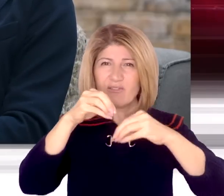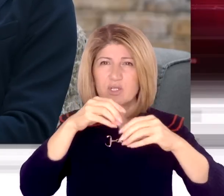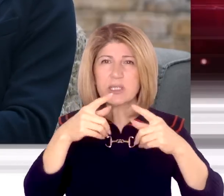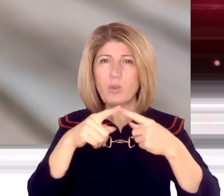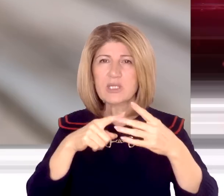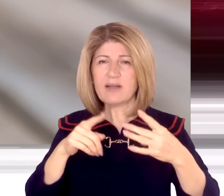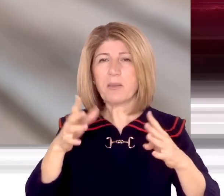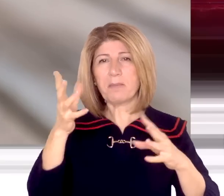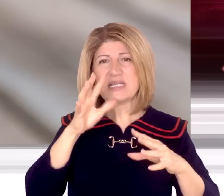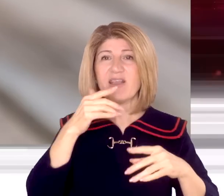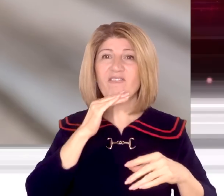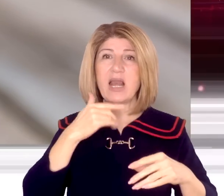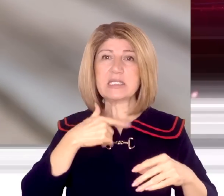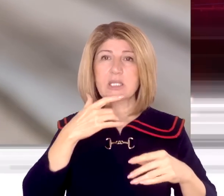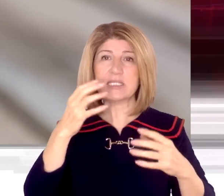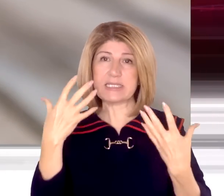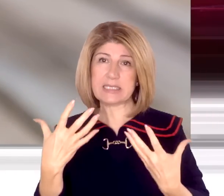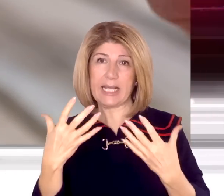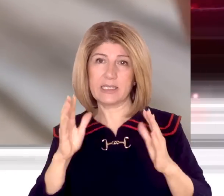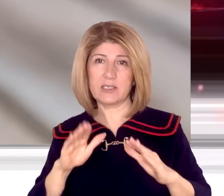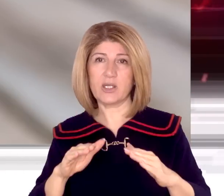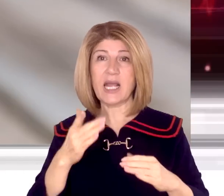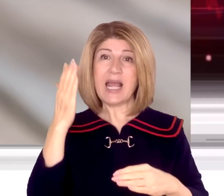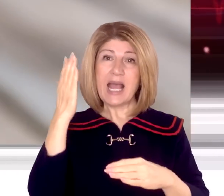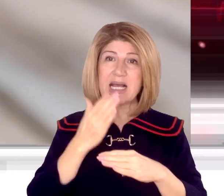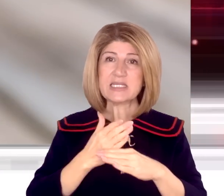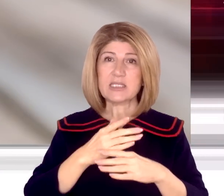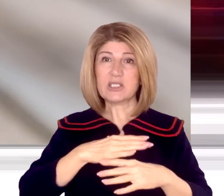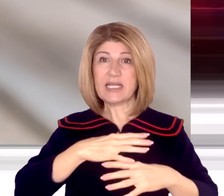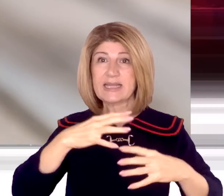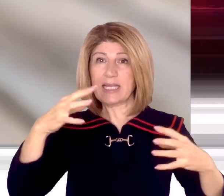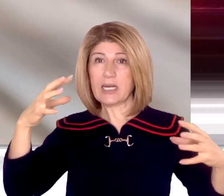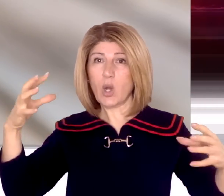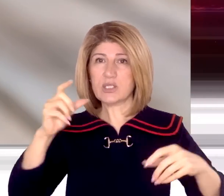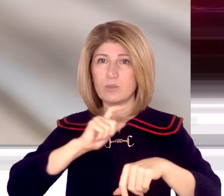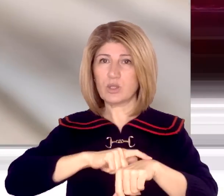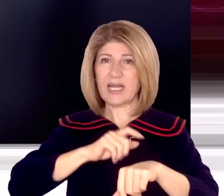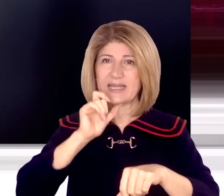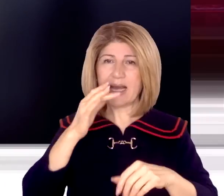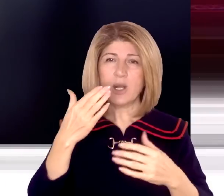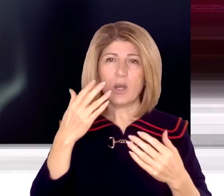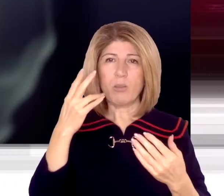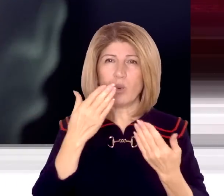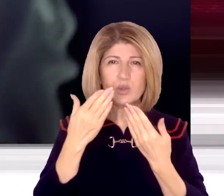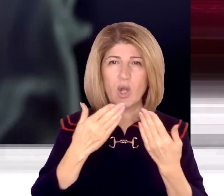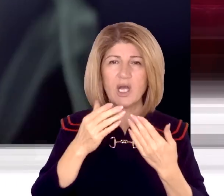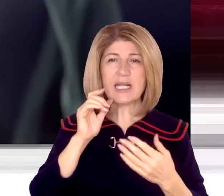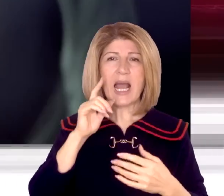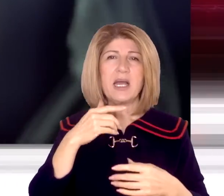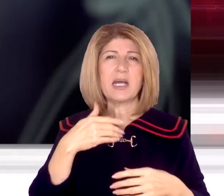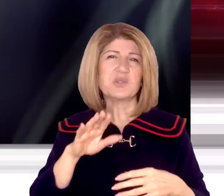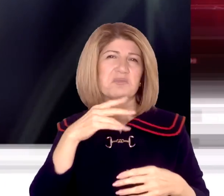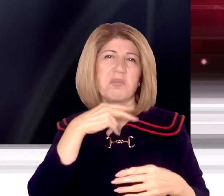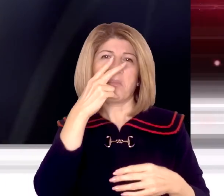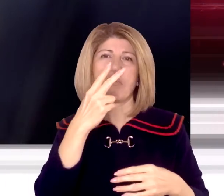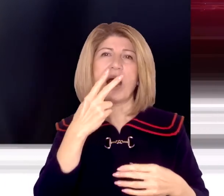داشته باشه. بعضیاشون فلزات سنگین توشون داره که اثرات درازمدتش رو توی مطالعات هنوز